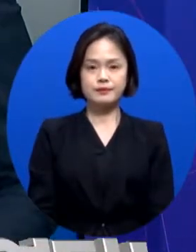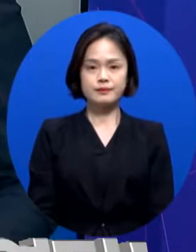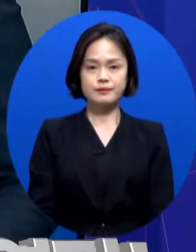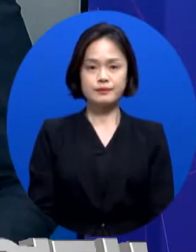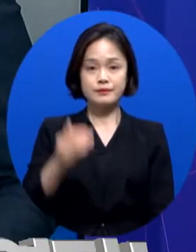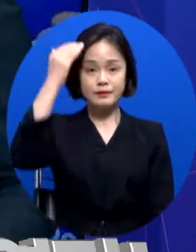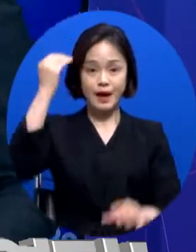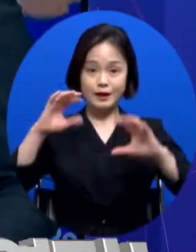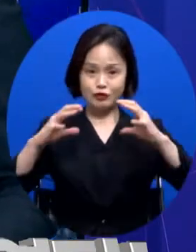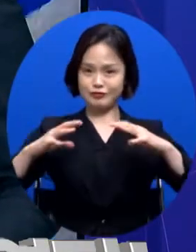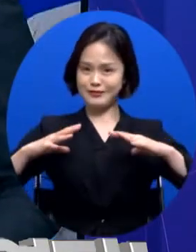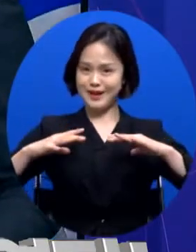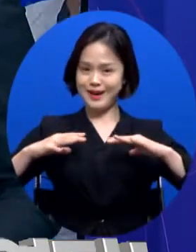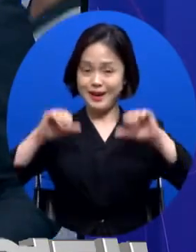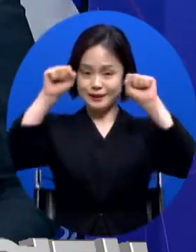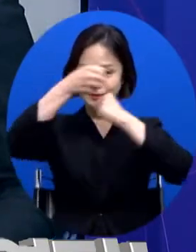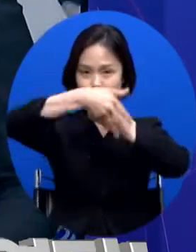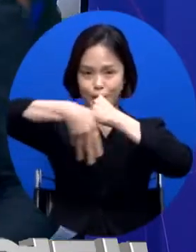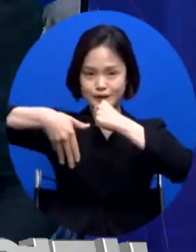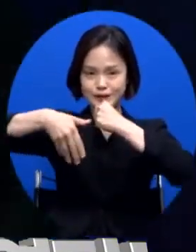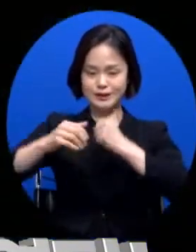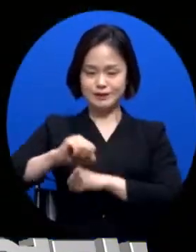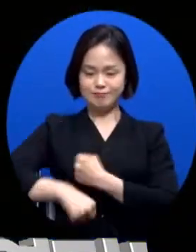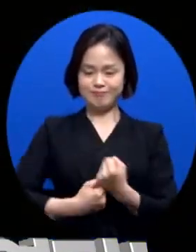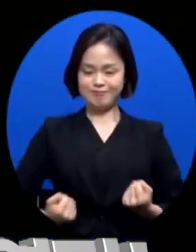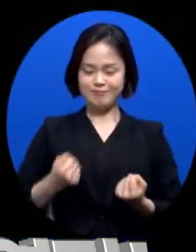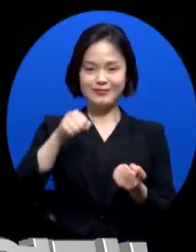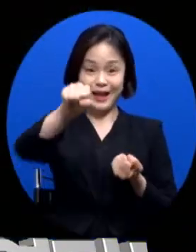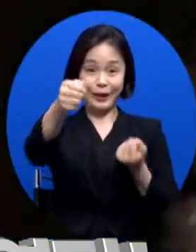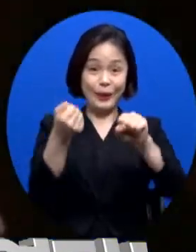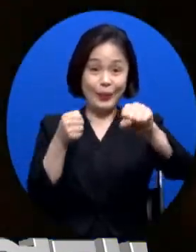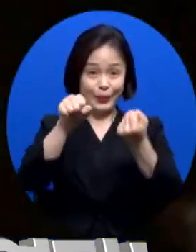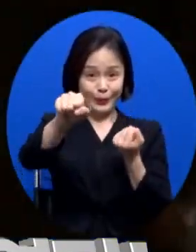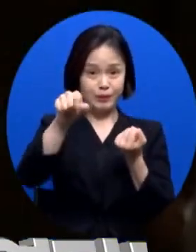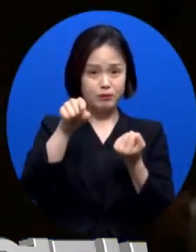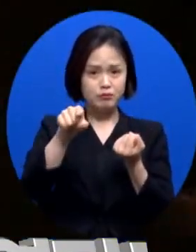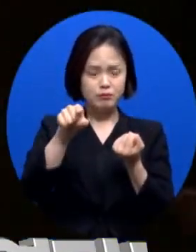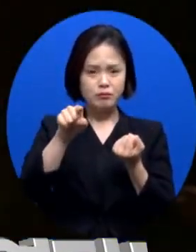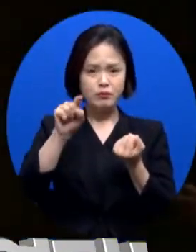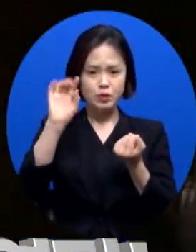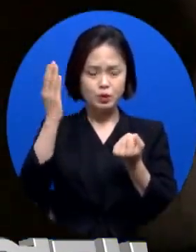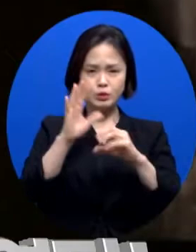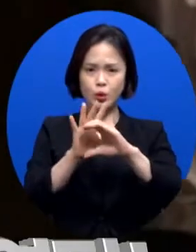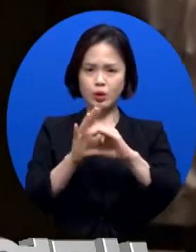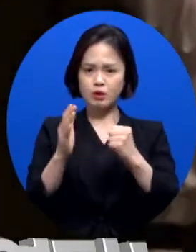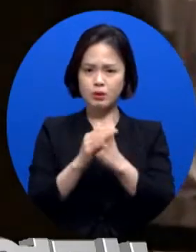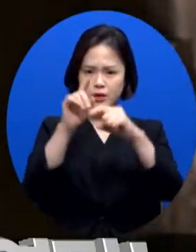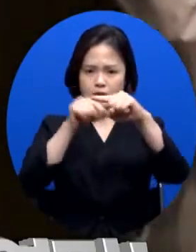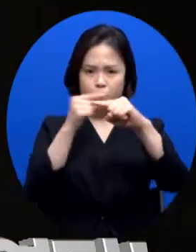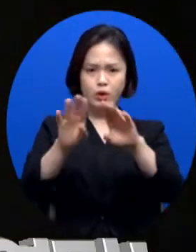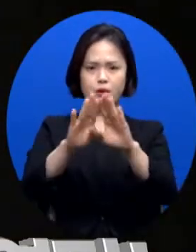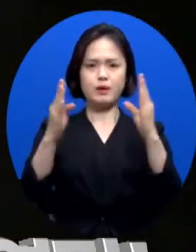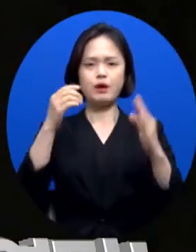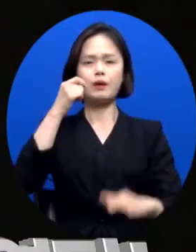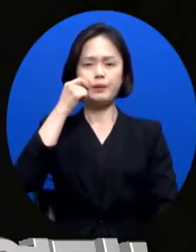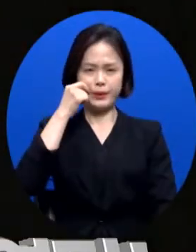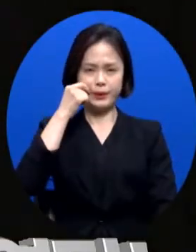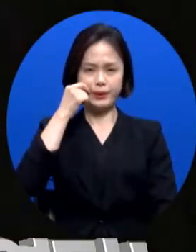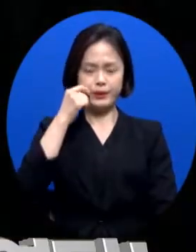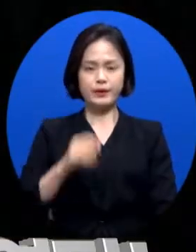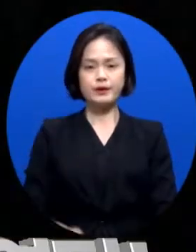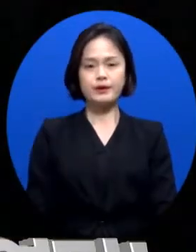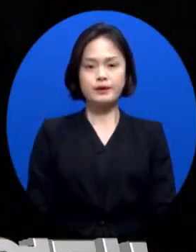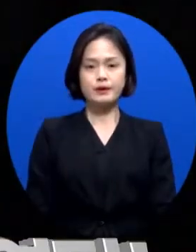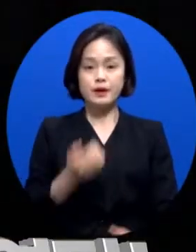태권도는 우리나라의 자랑스러운 국기입니다. 하지만 코로나19 때문에 태권도 인재들이 실력을 펼칠 장이 많지